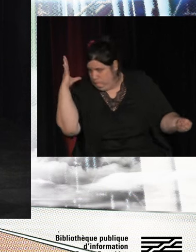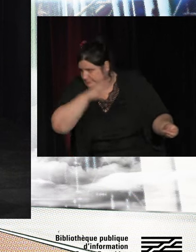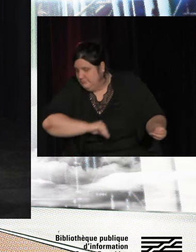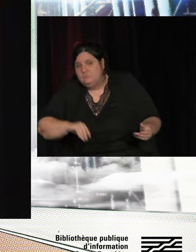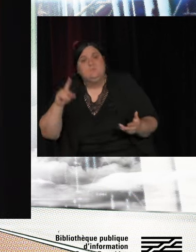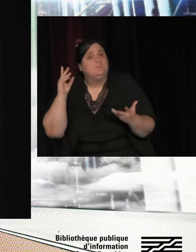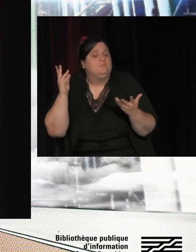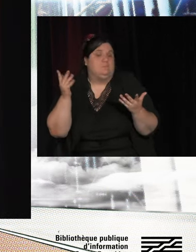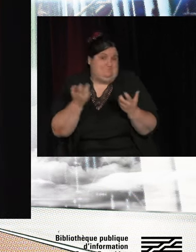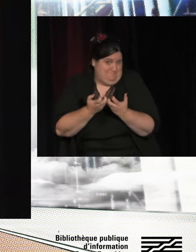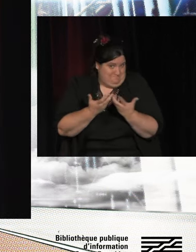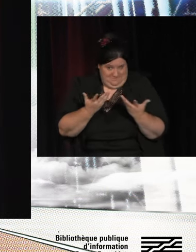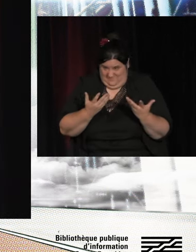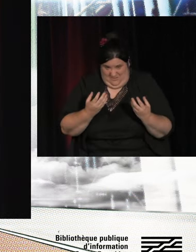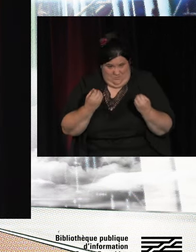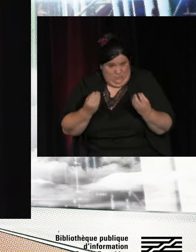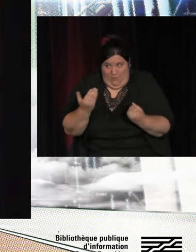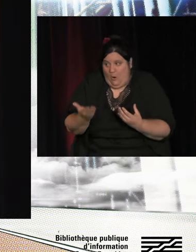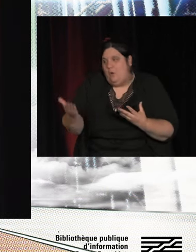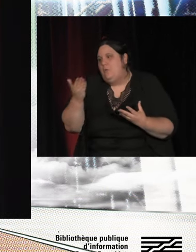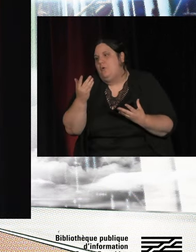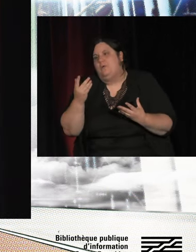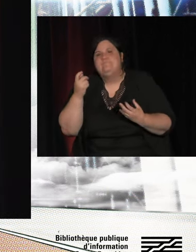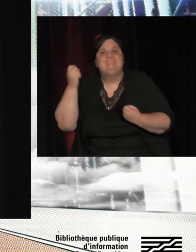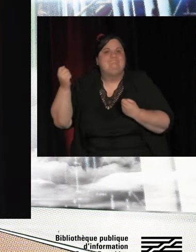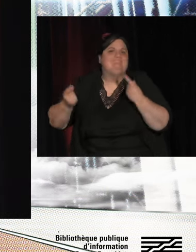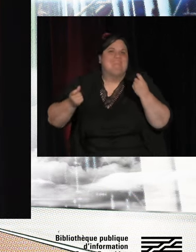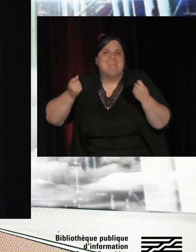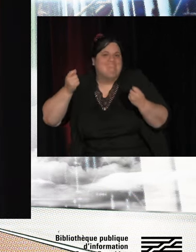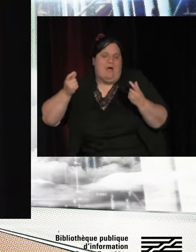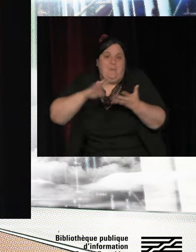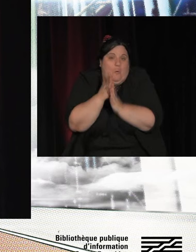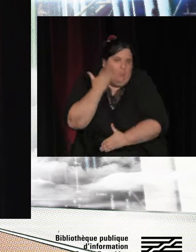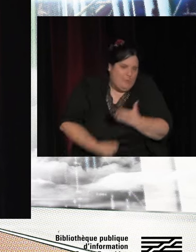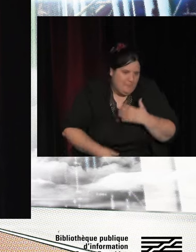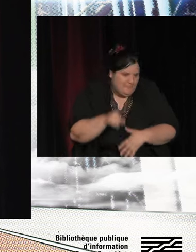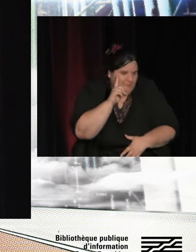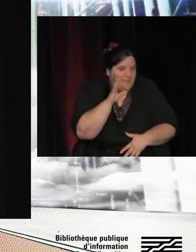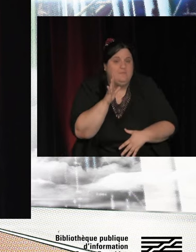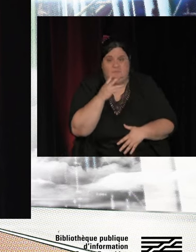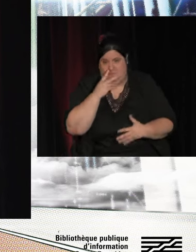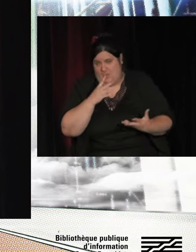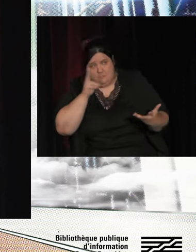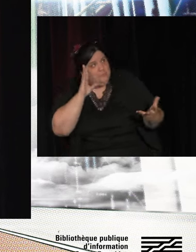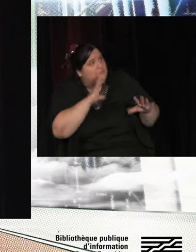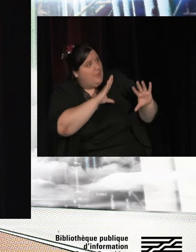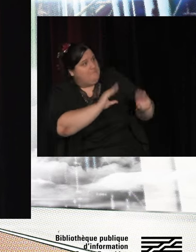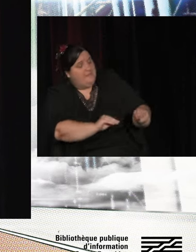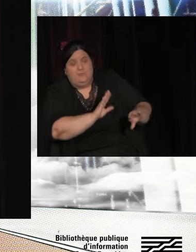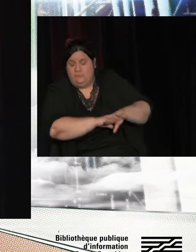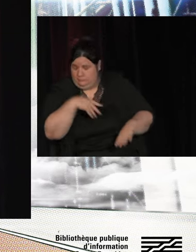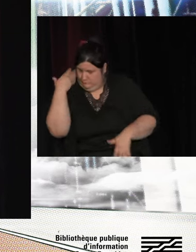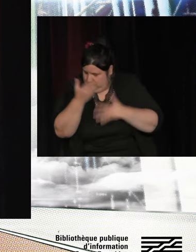souvent désordonné, on va dire ça comme ça poliment, mais parce qu'en fait, quand on range les choses, d'un coup, on oublie où elles sont et on les